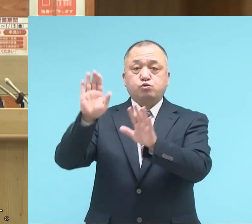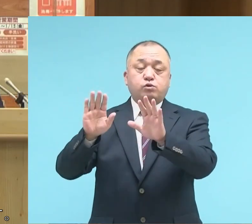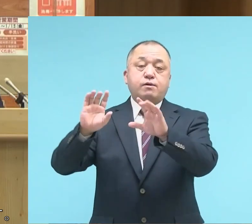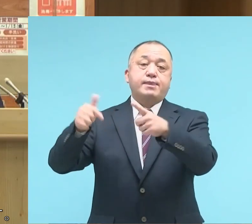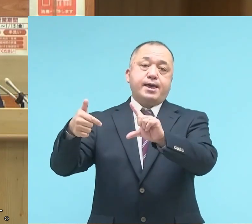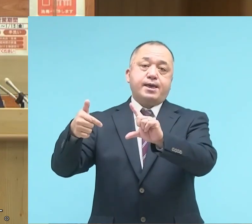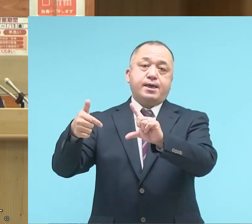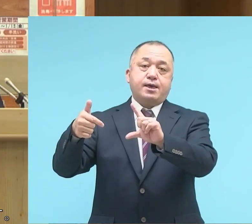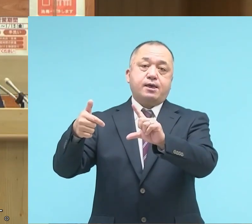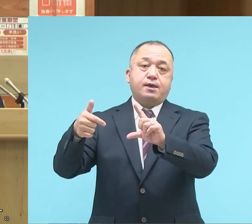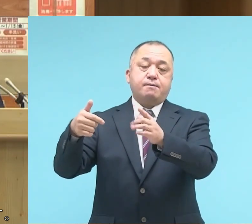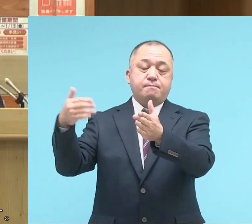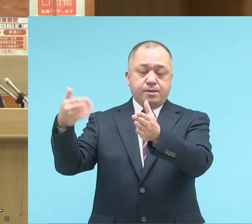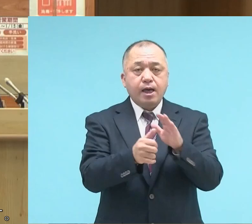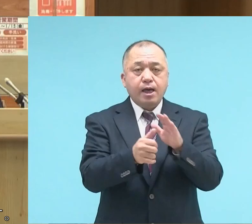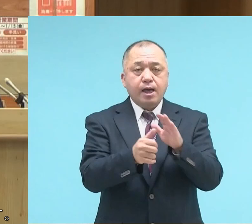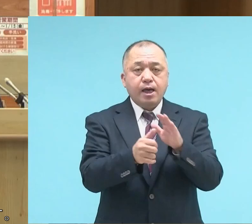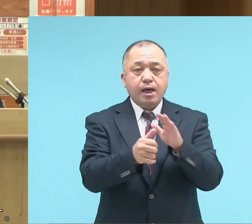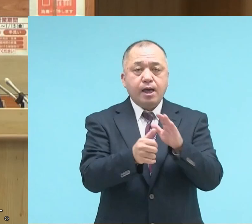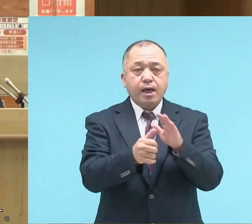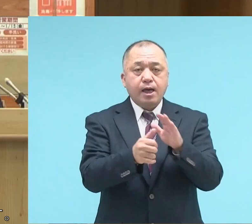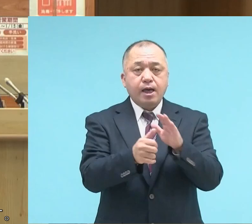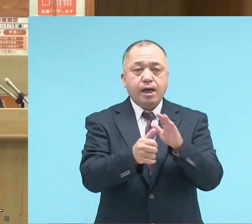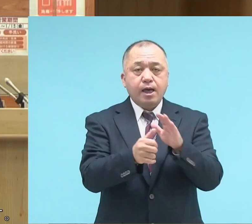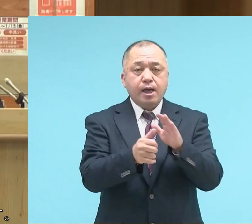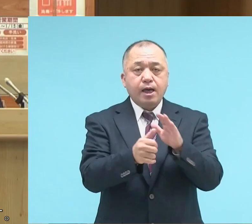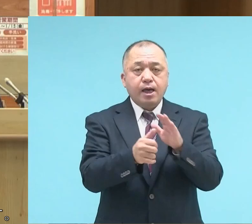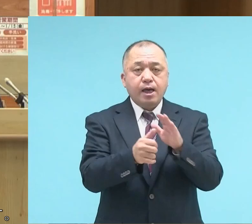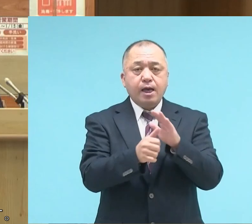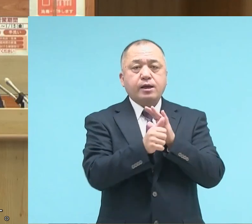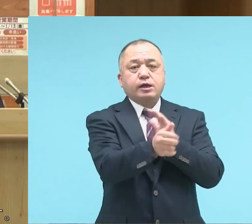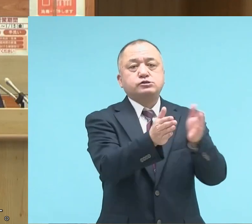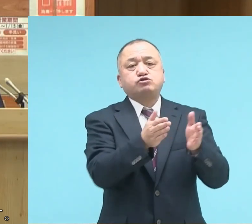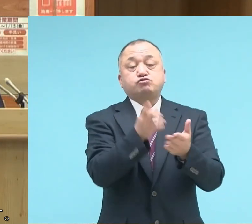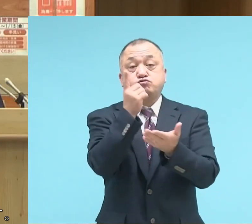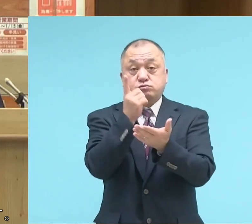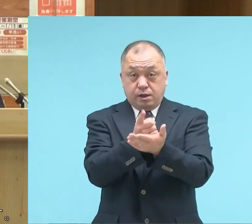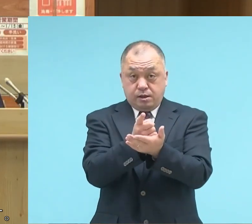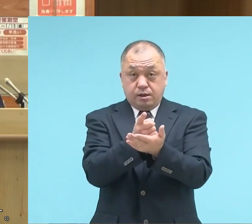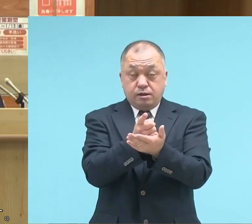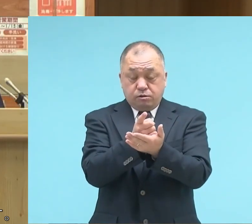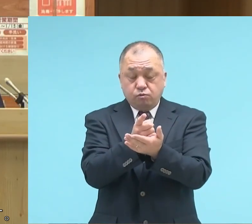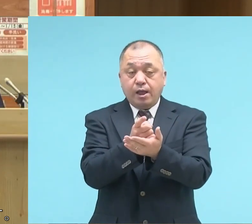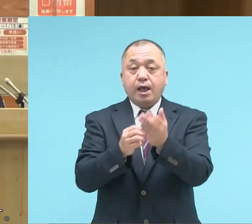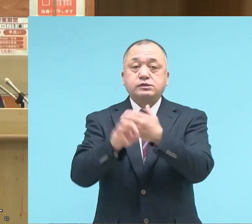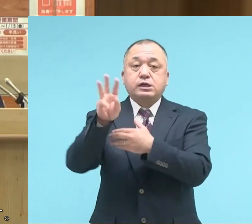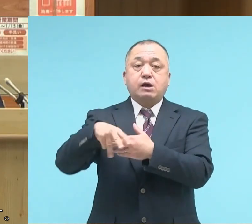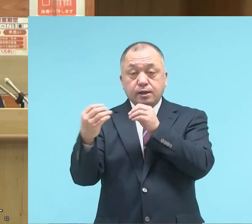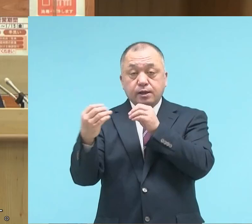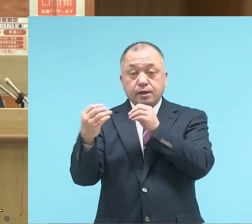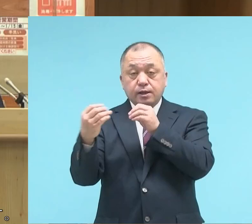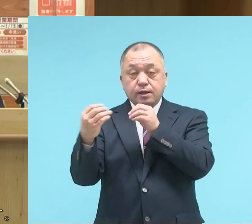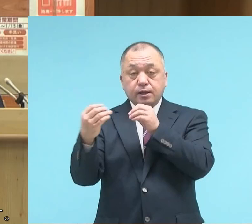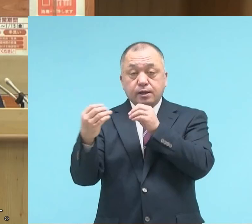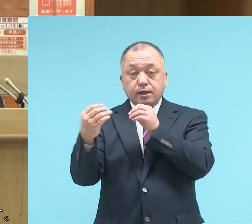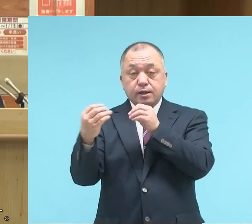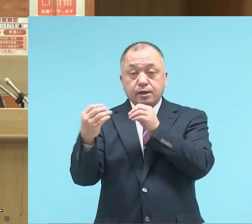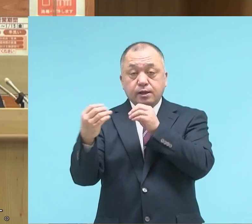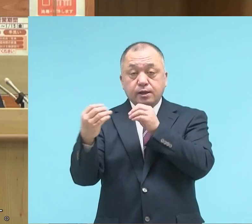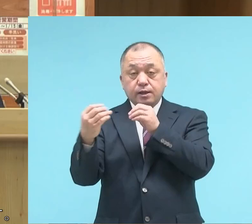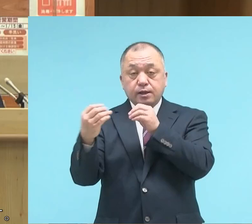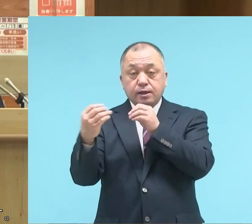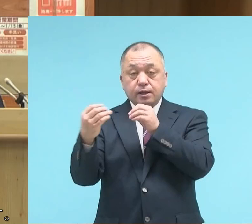などからですね、今回、外出の自粛と、こういうことで、旭川市と道の方でも、まあ、お